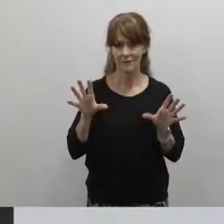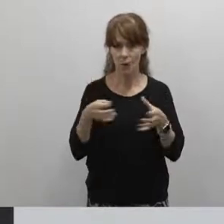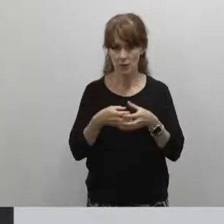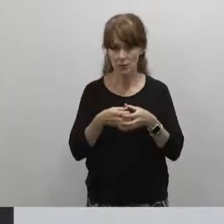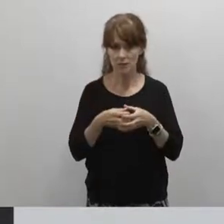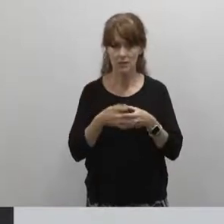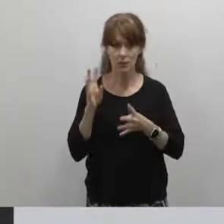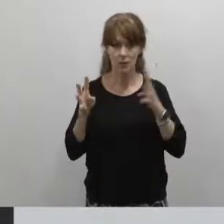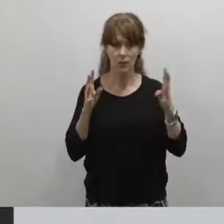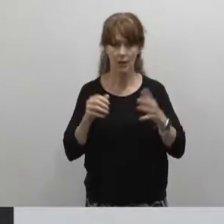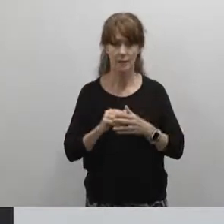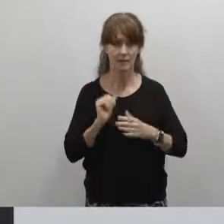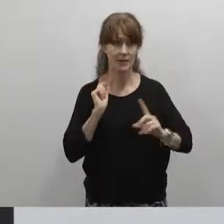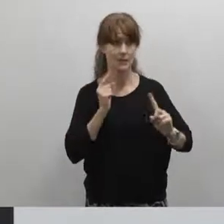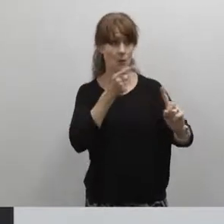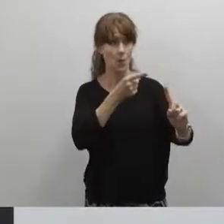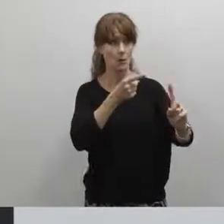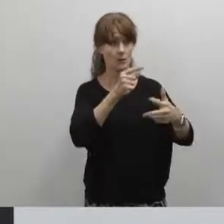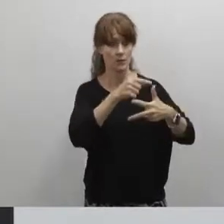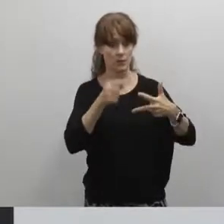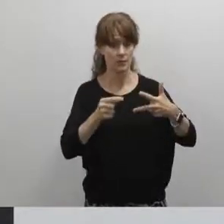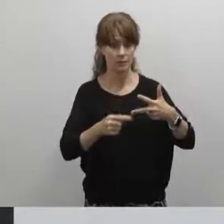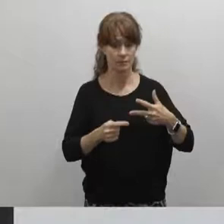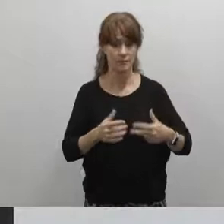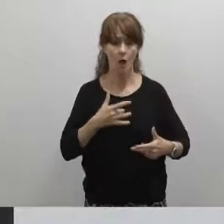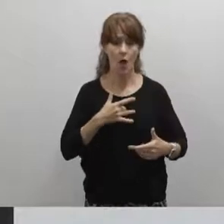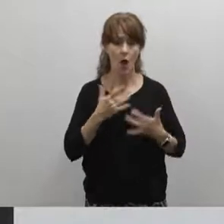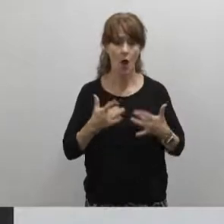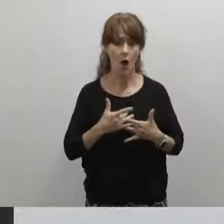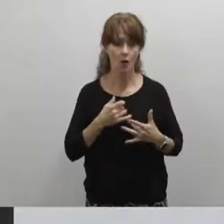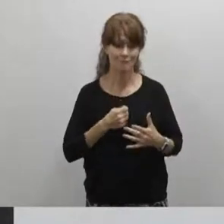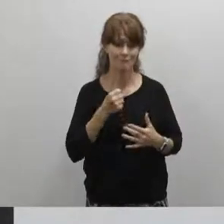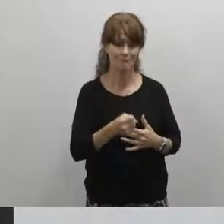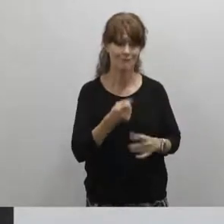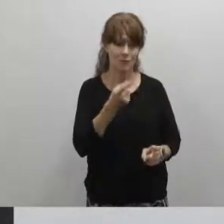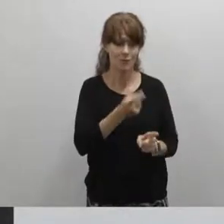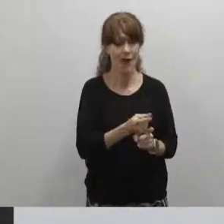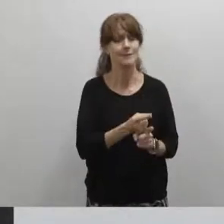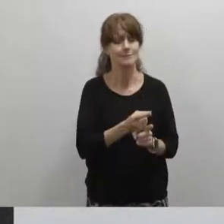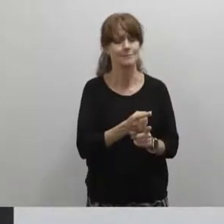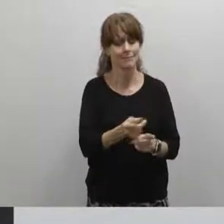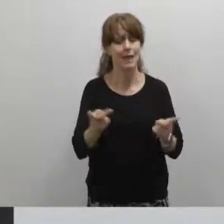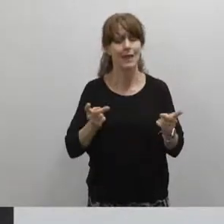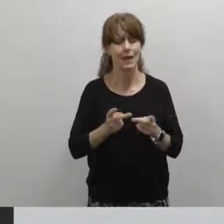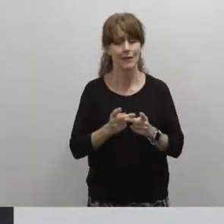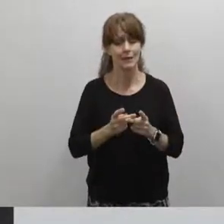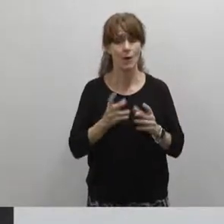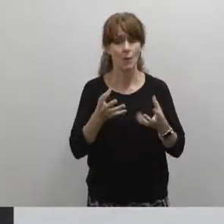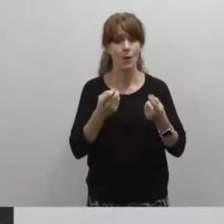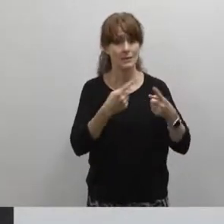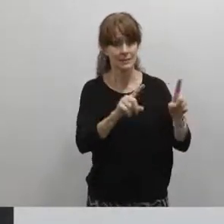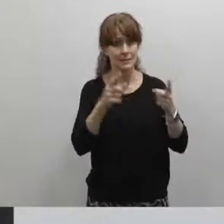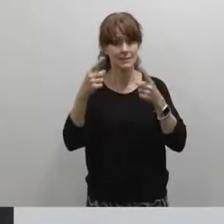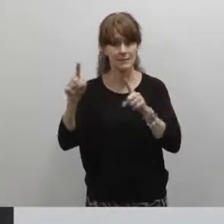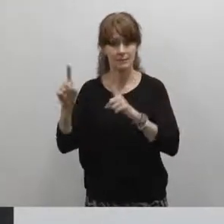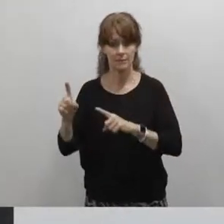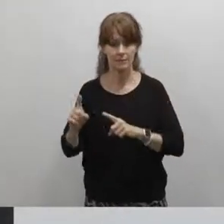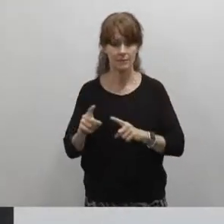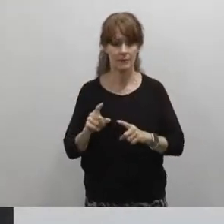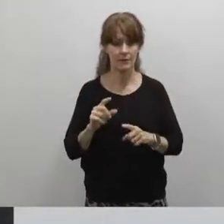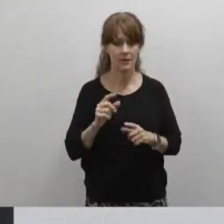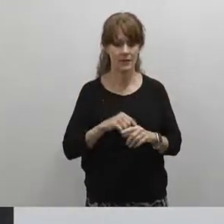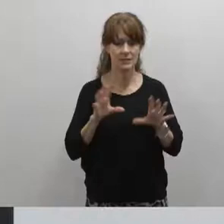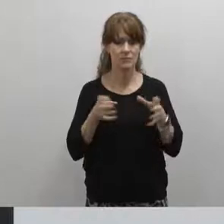miên task force đại cái chuỵ dương không phải càng nắng hay